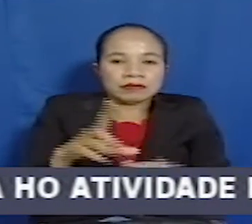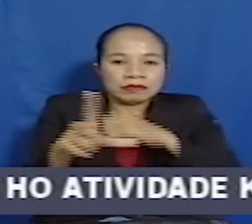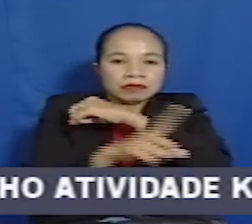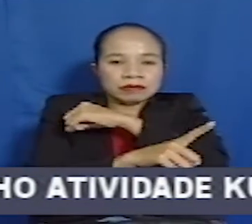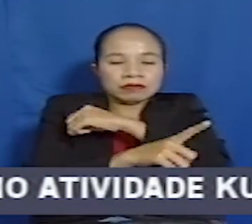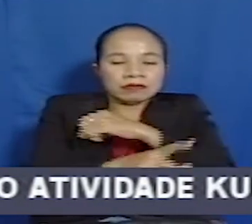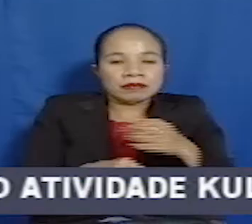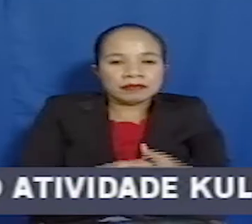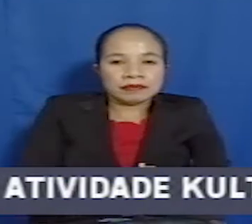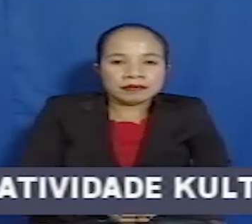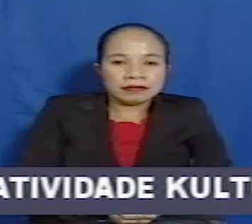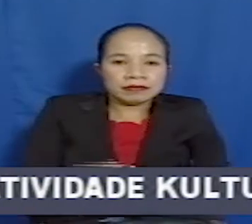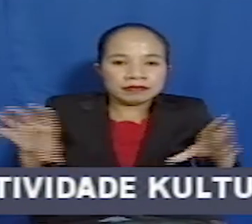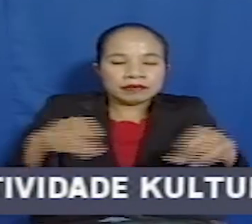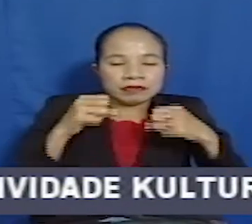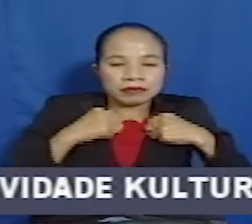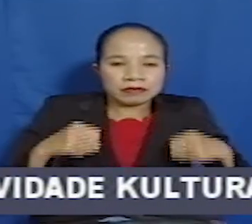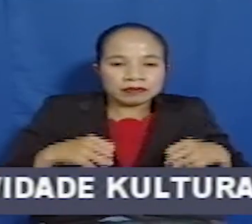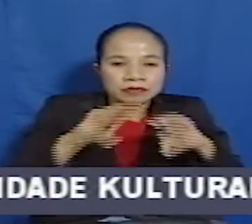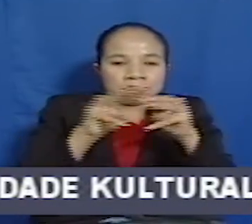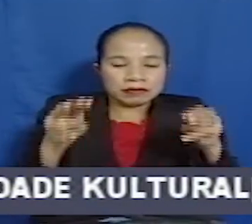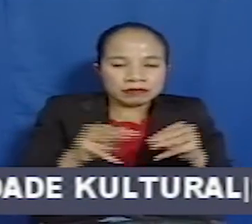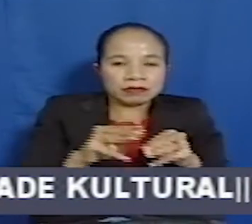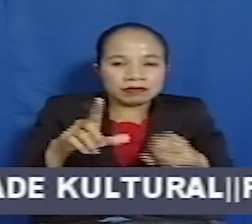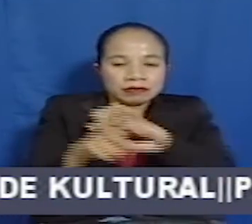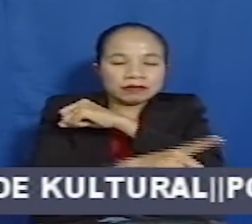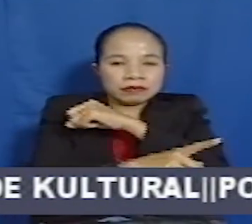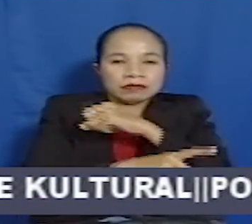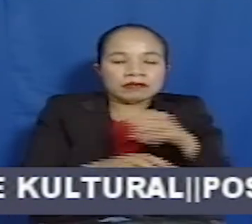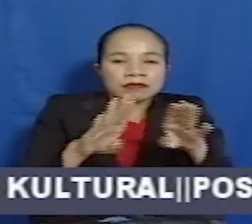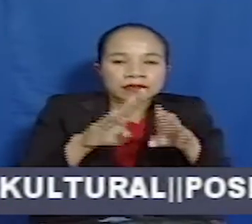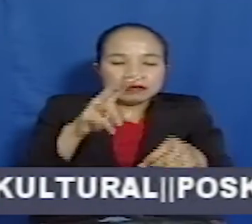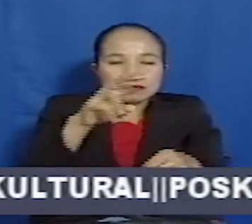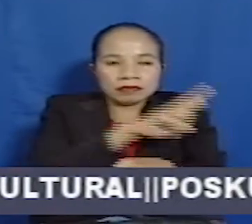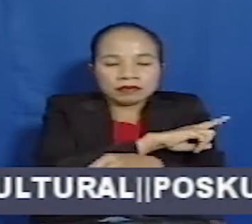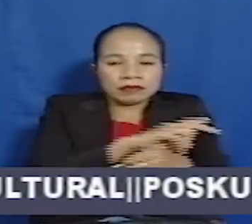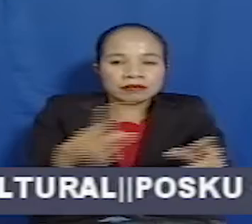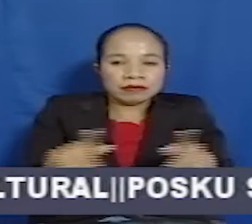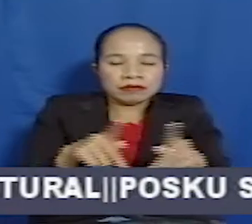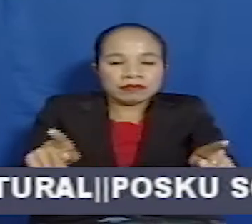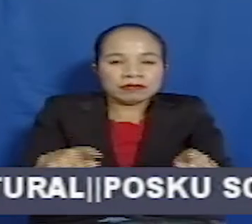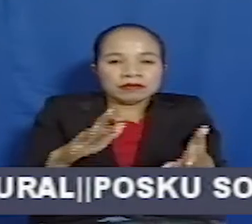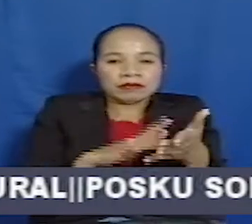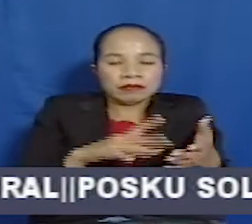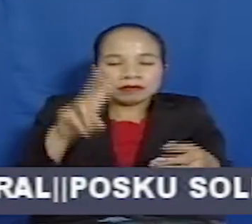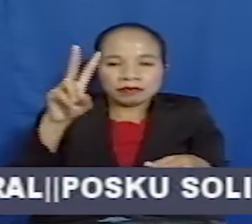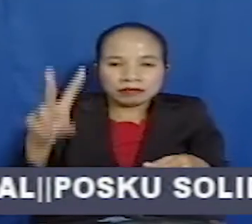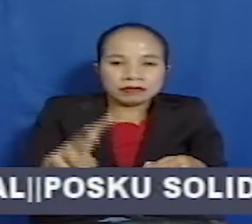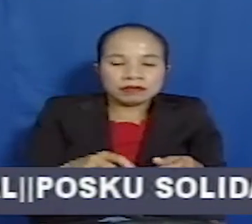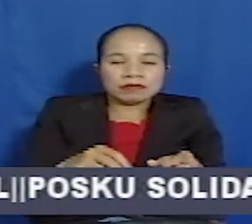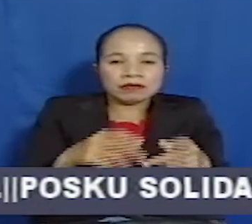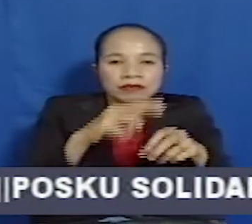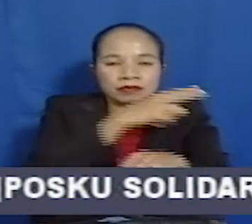likisa vila. Servisu saudi munisipi likisa lansa segunda feira neba publiku vasina AstraZeneca dosi daruak